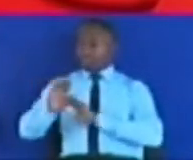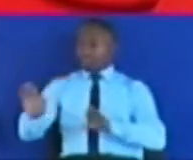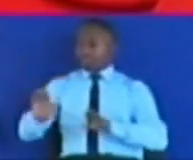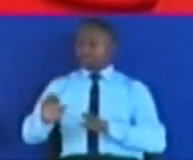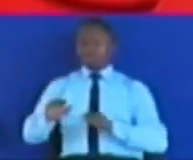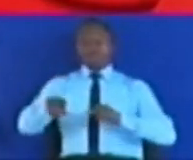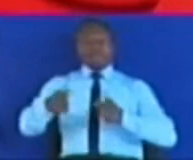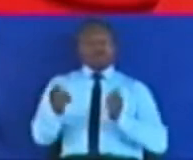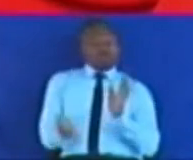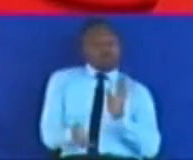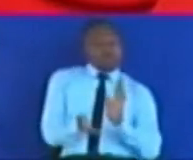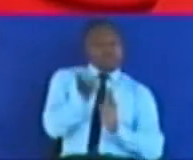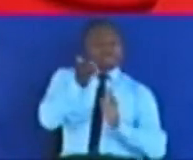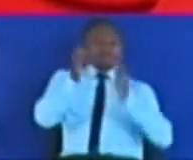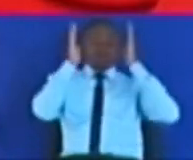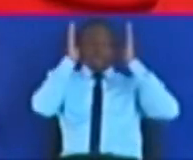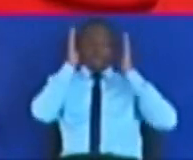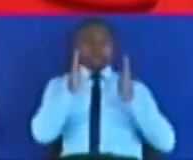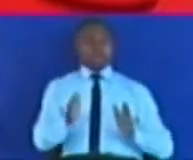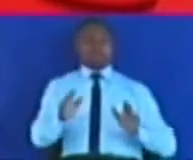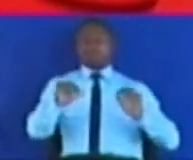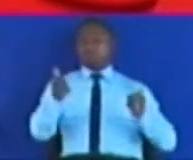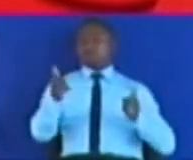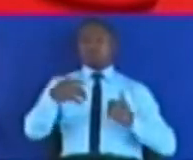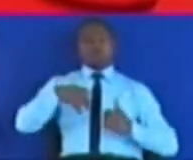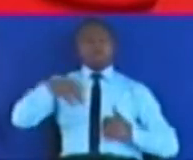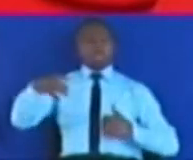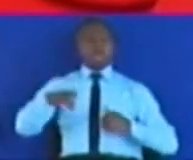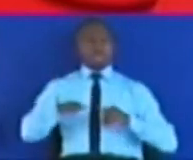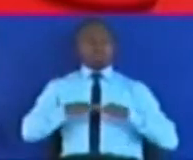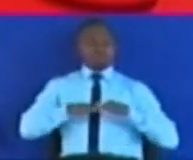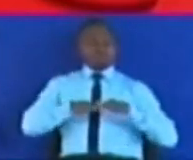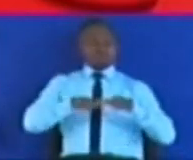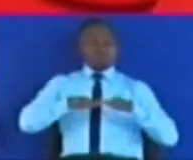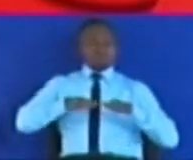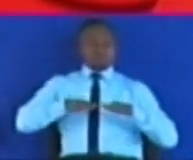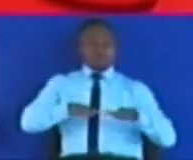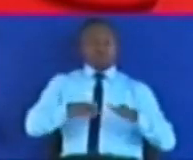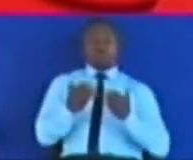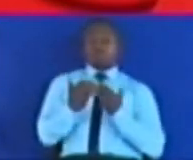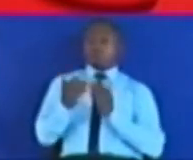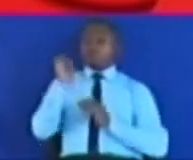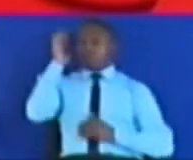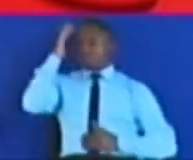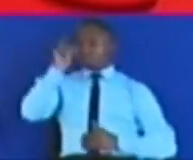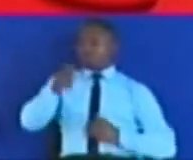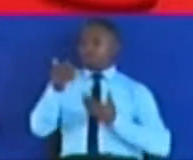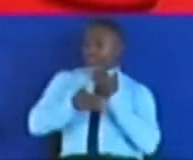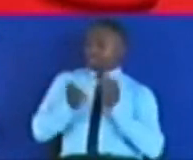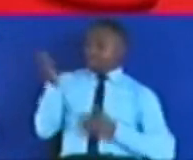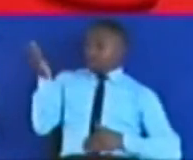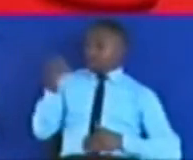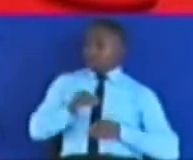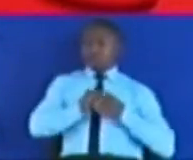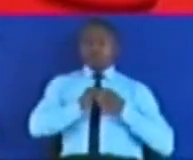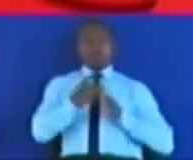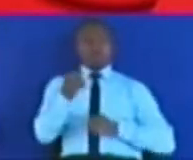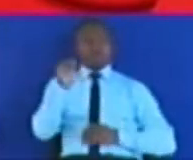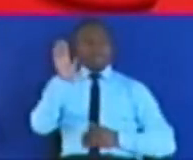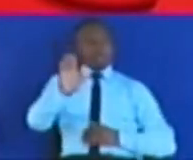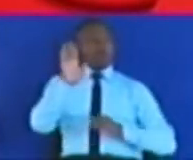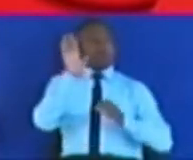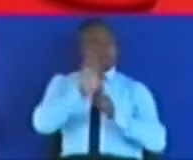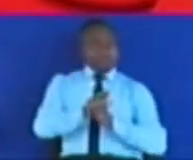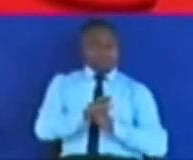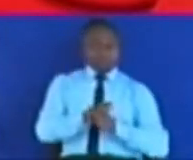kwenye zahanati kuwa kituo cha afya bado wizara inasuasua. Tunaomba muwafikirie wananchi hawa ambao wametumia fedha zao